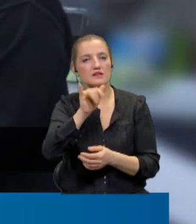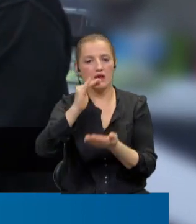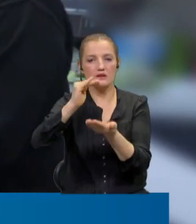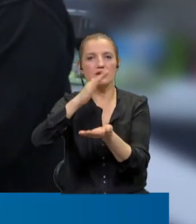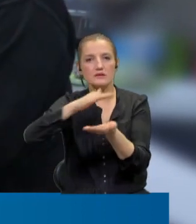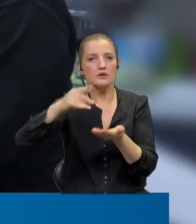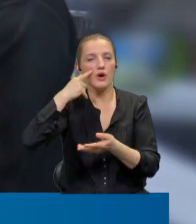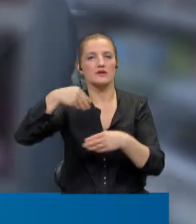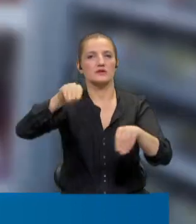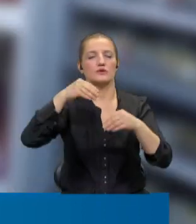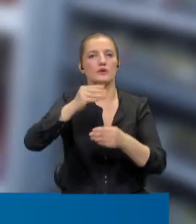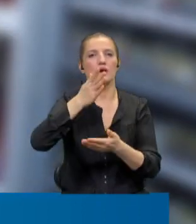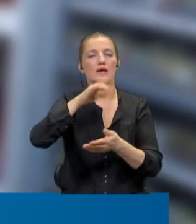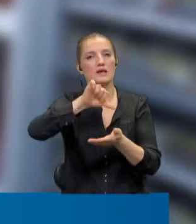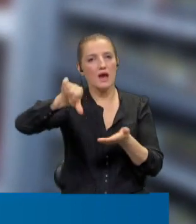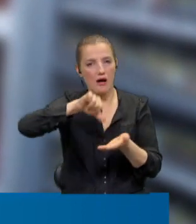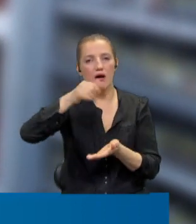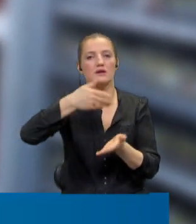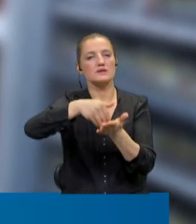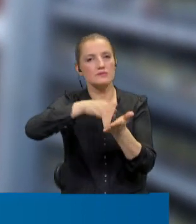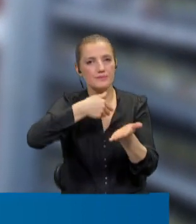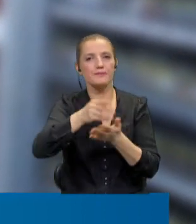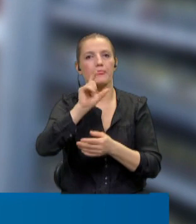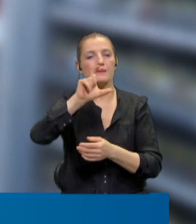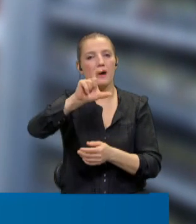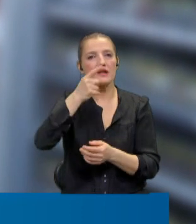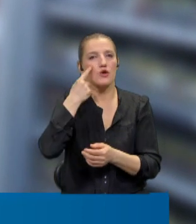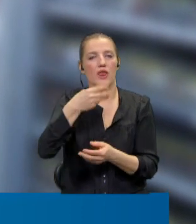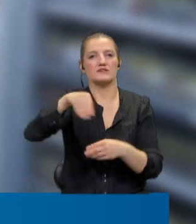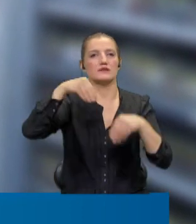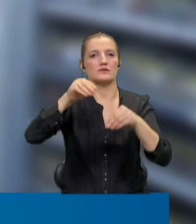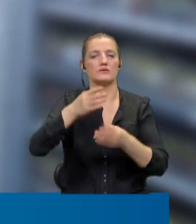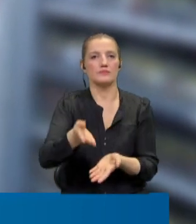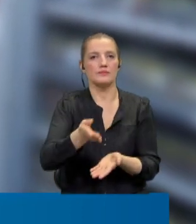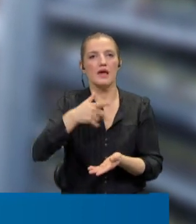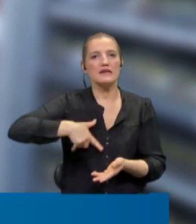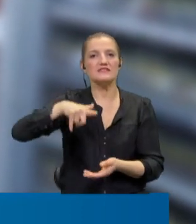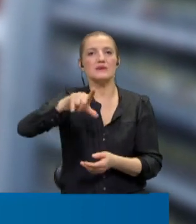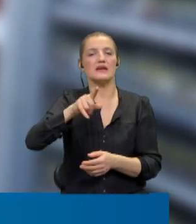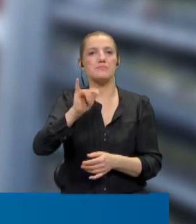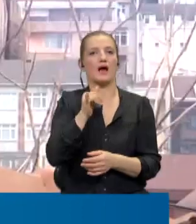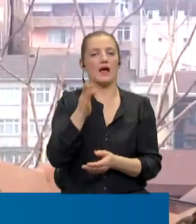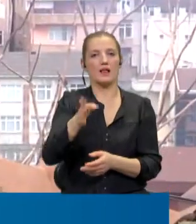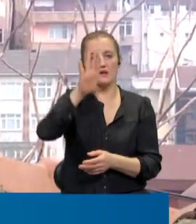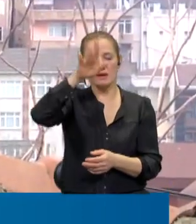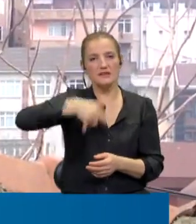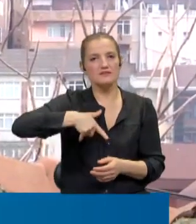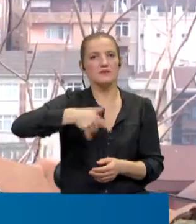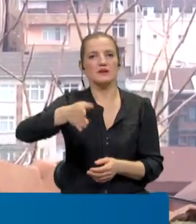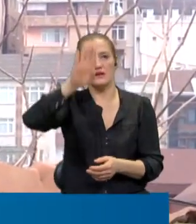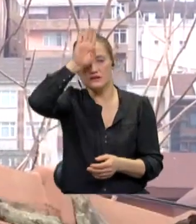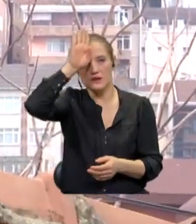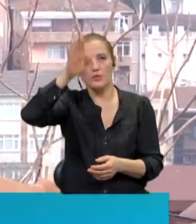atıyoruz yağları yarım salçayı bardakta satıyor ancak öyle satabiliyor İzmirli Bakkal izmir-istanbul